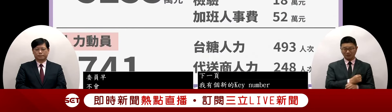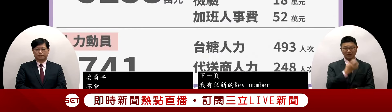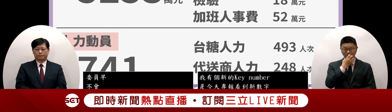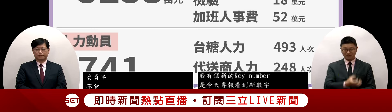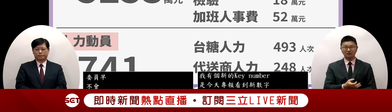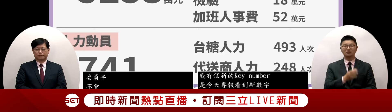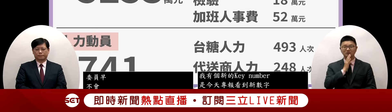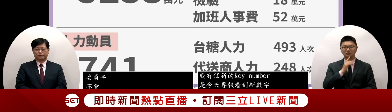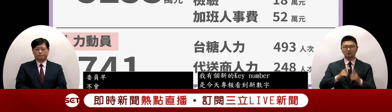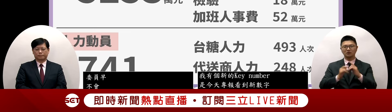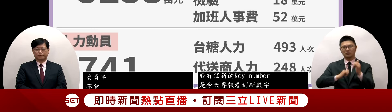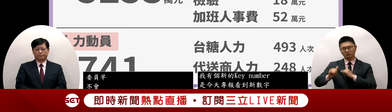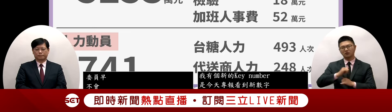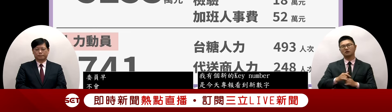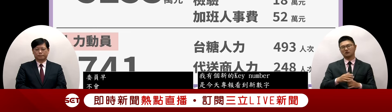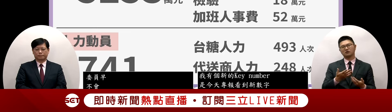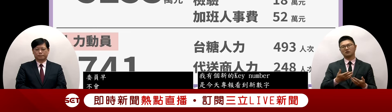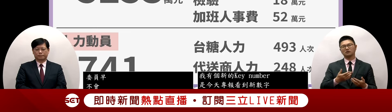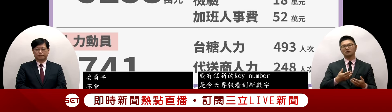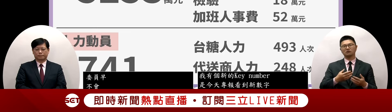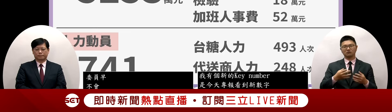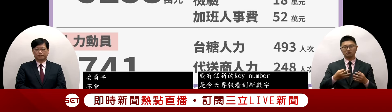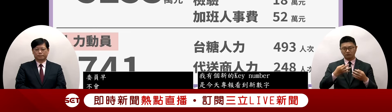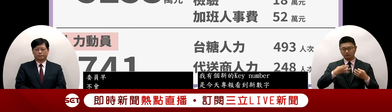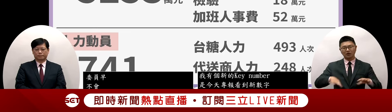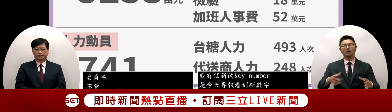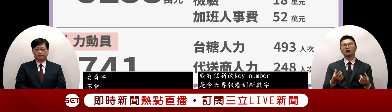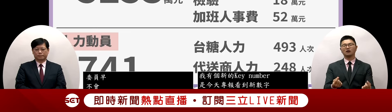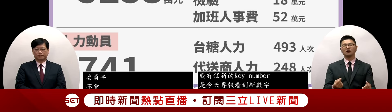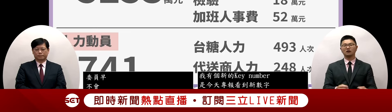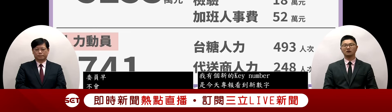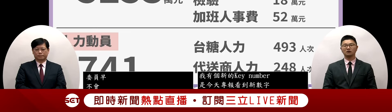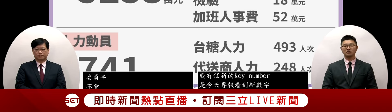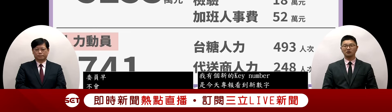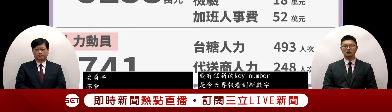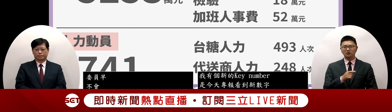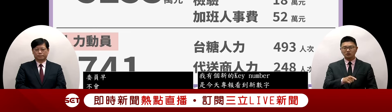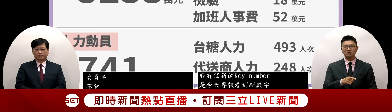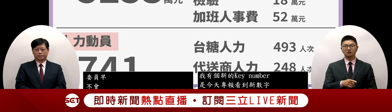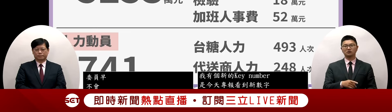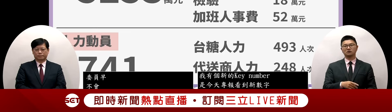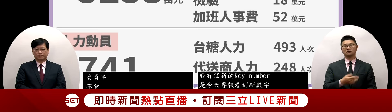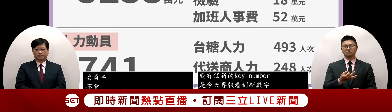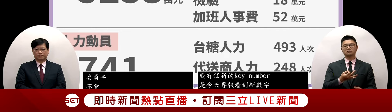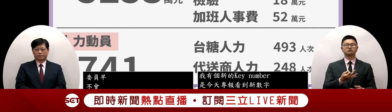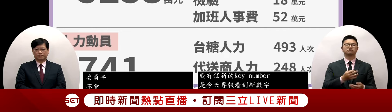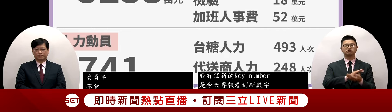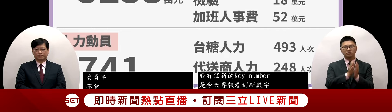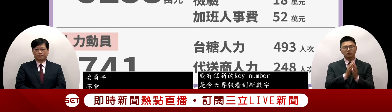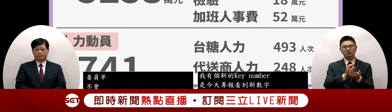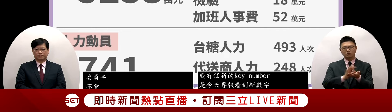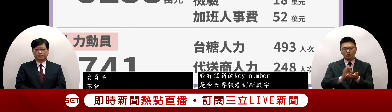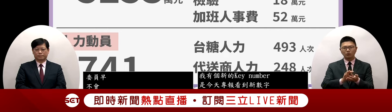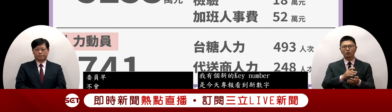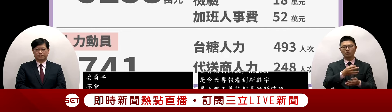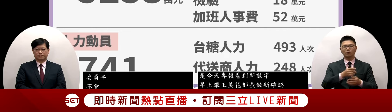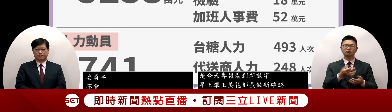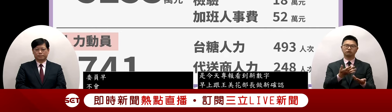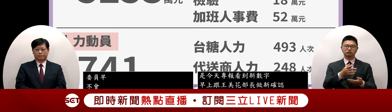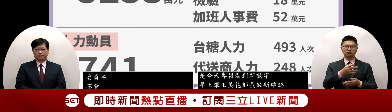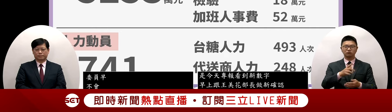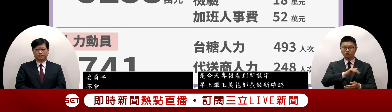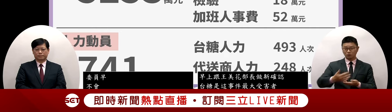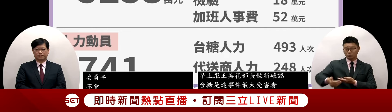啊，高达财务损失，不管有形无形的变动成本或是调动成本，高